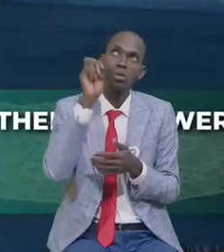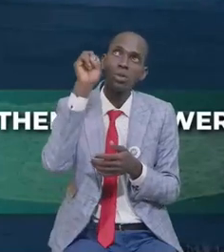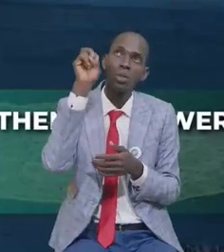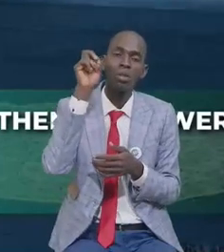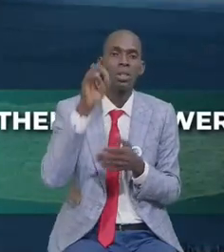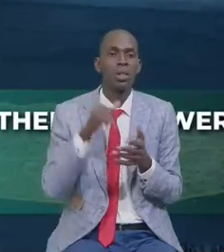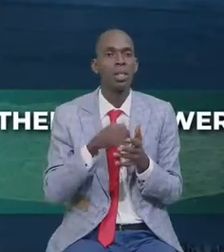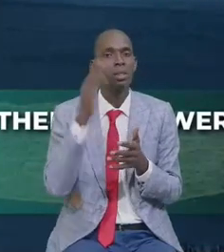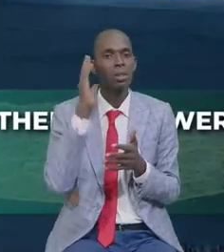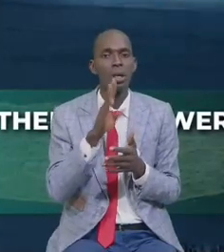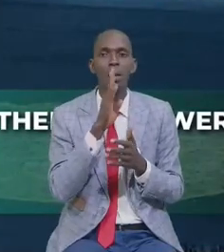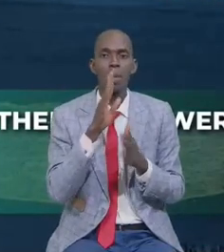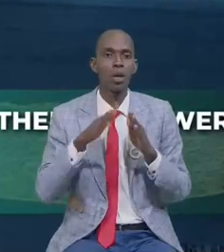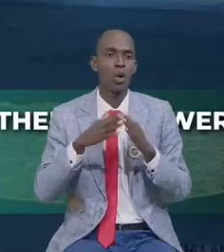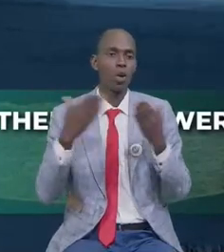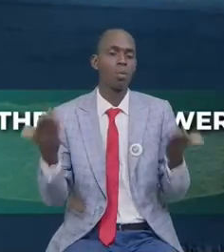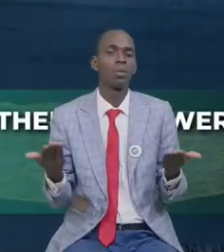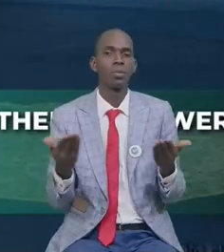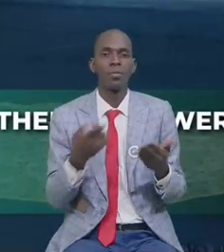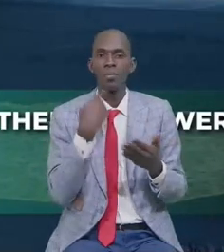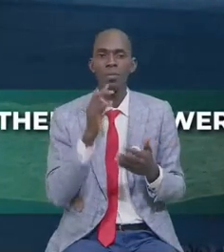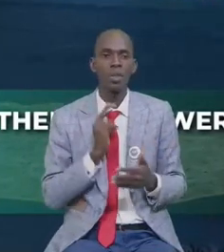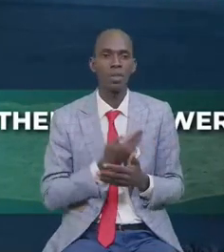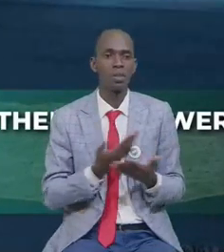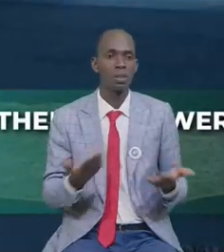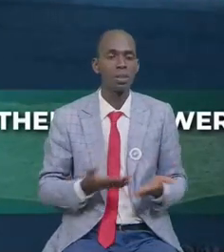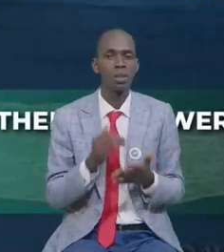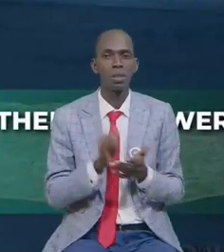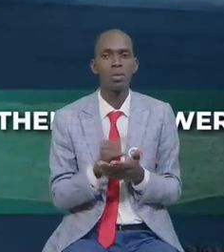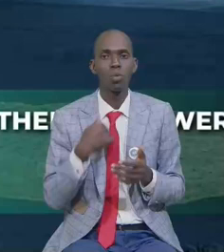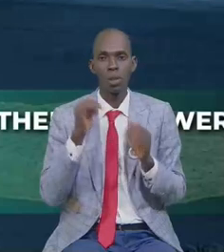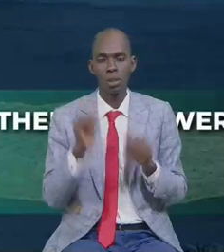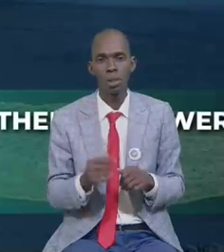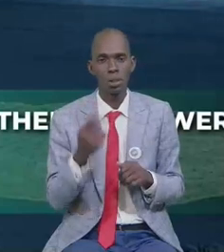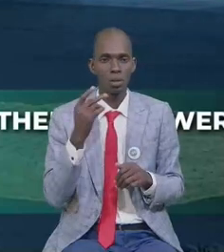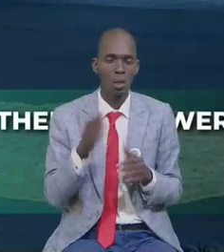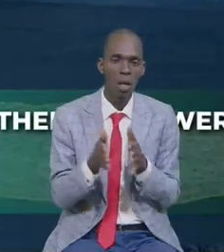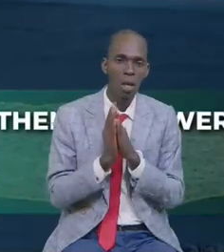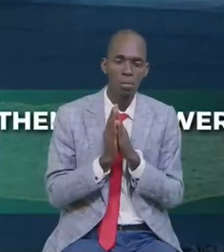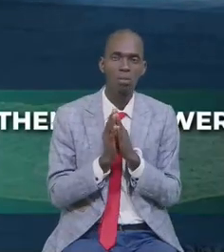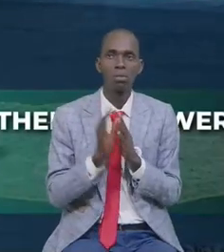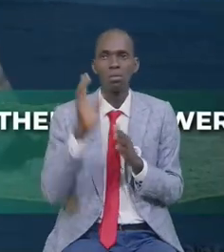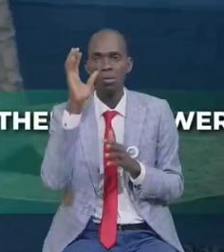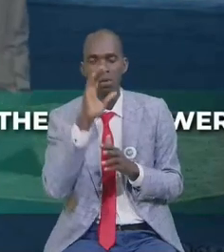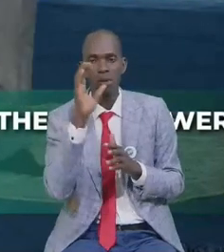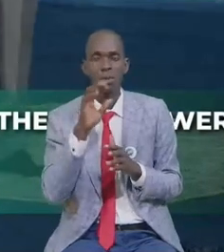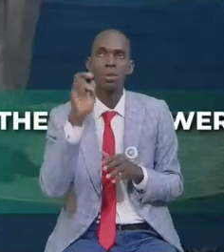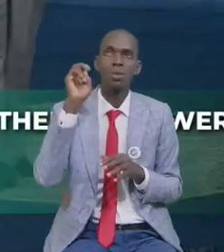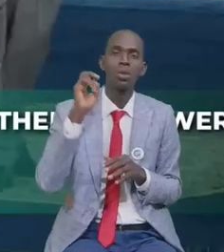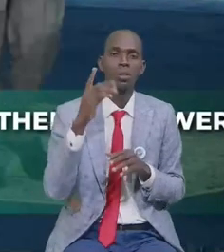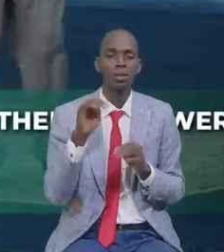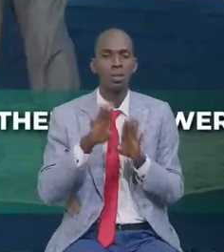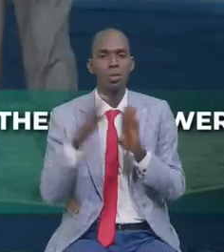l'on ouvre à celui qui frappe. Il nous dit alors que nous pouvons chercher, nous pouvons demander, nous pouvons frapper et la porte nous sera ouverte.